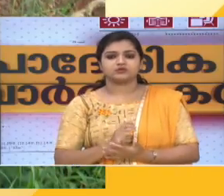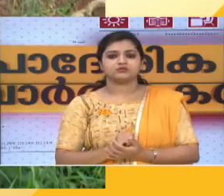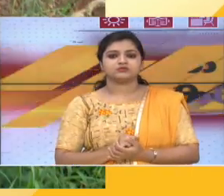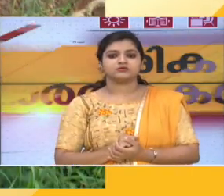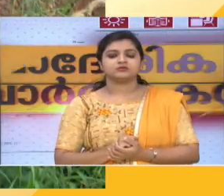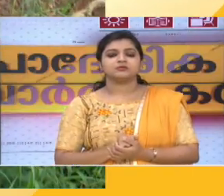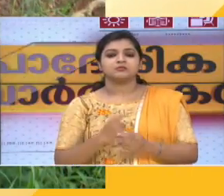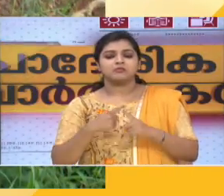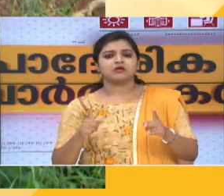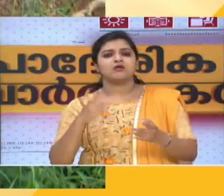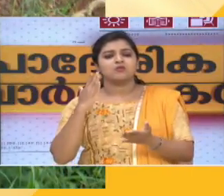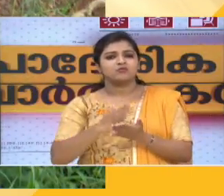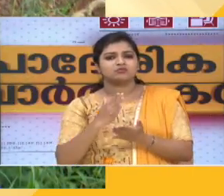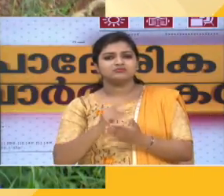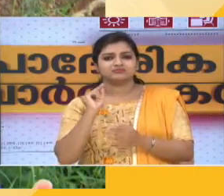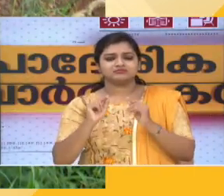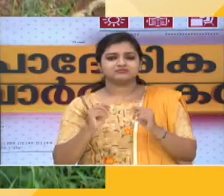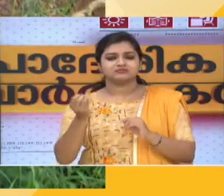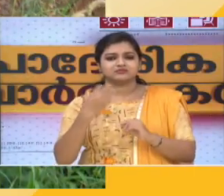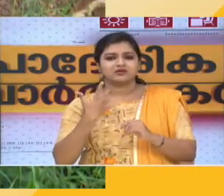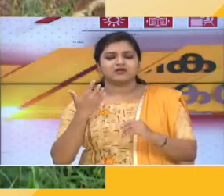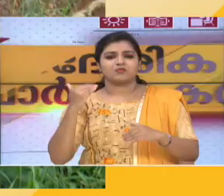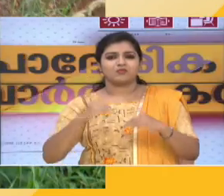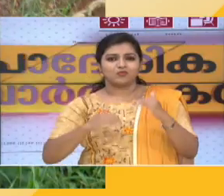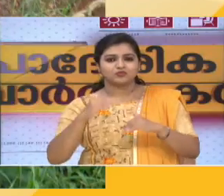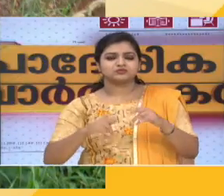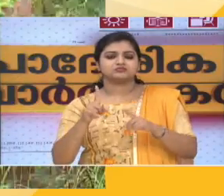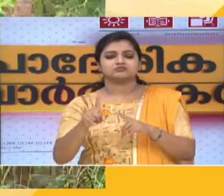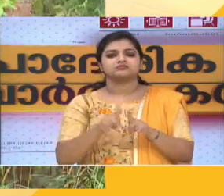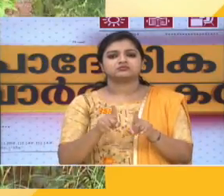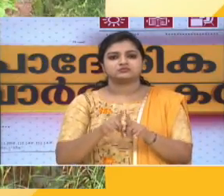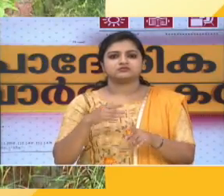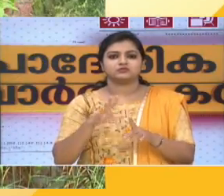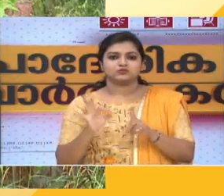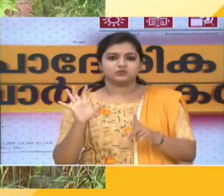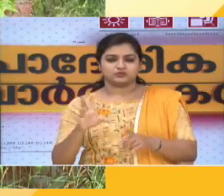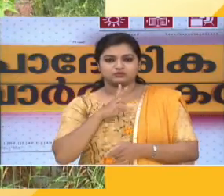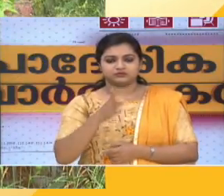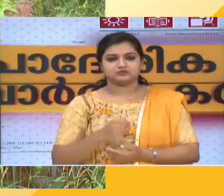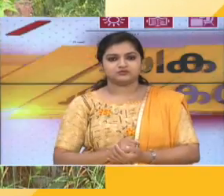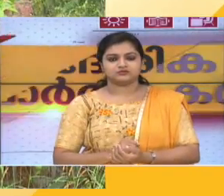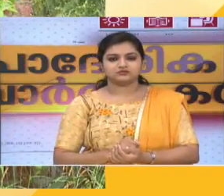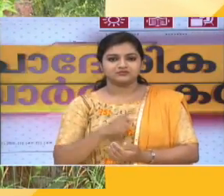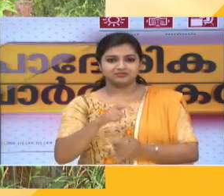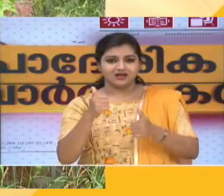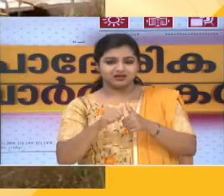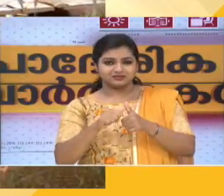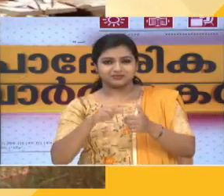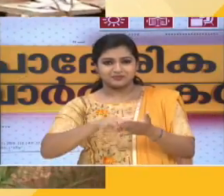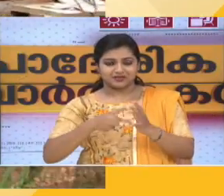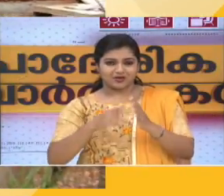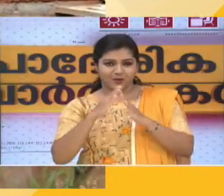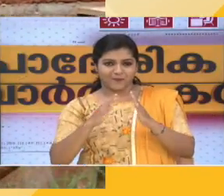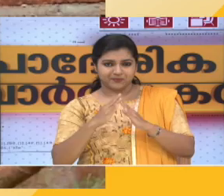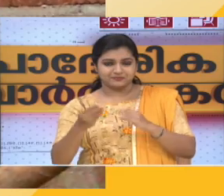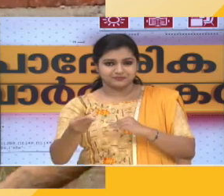അതിനെന്തെങ്കിലും തടസ്സവാദങ്ങൾ പറഞ്ഞുകൊണ്ട് അവർ അതിനെ രാഷ്ട്രീയപരമായിട്ടാണ് അവർ കാണുന്നത്. അതേസമയം ആശ്രയ പദ്ധതിയിലെ വീടുകൾക്ക് സമീപത്തായി